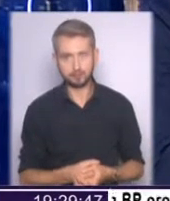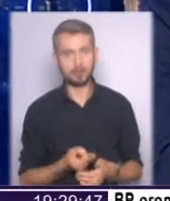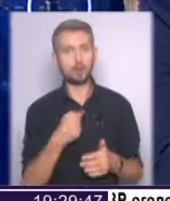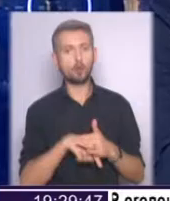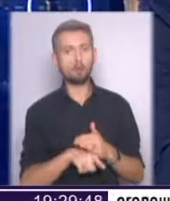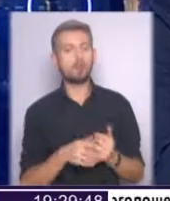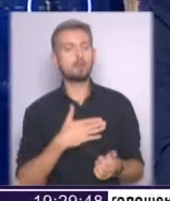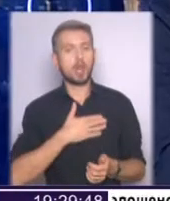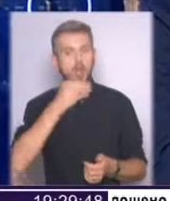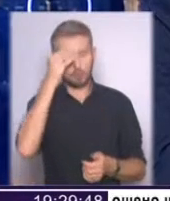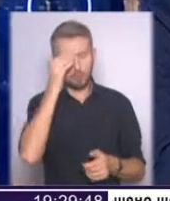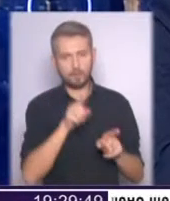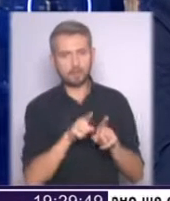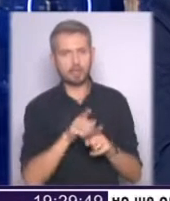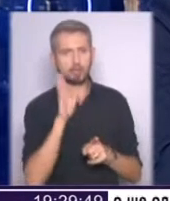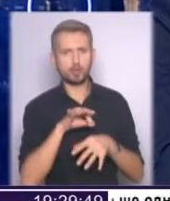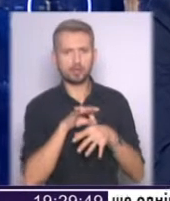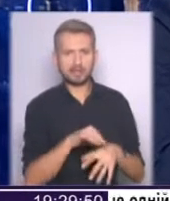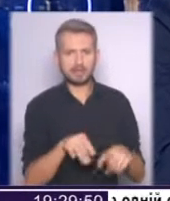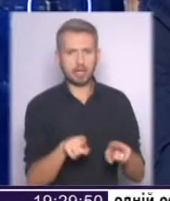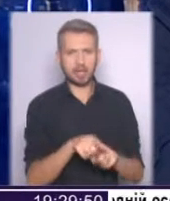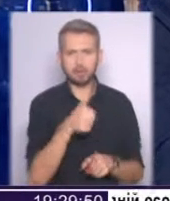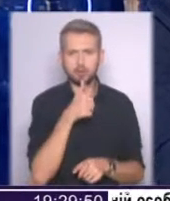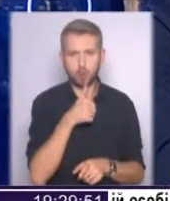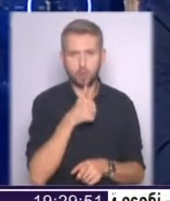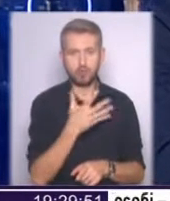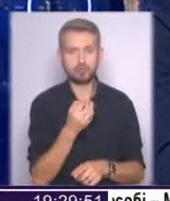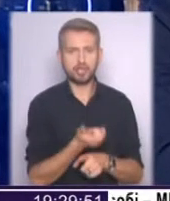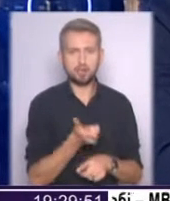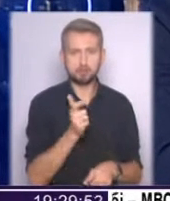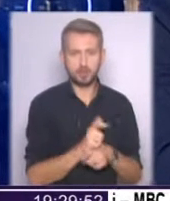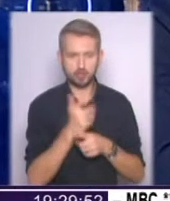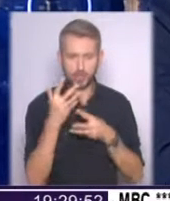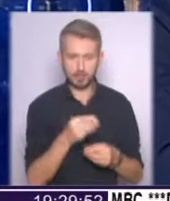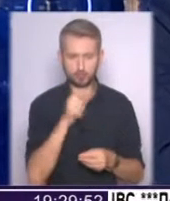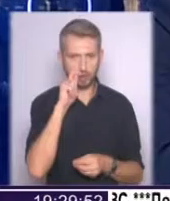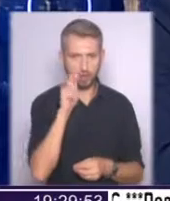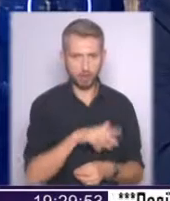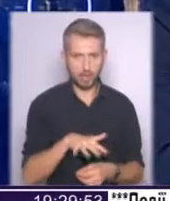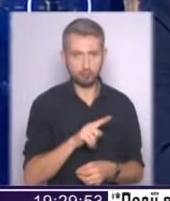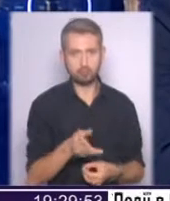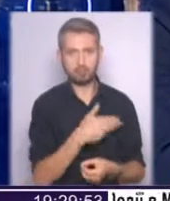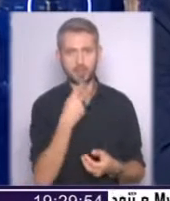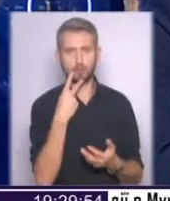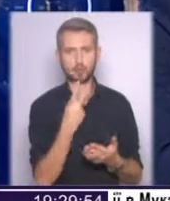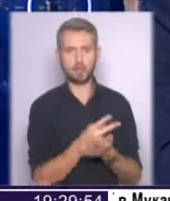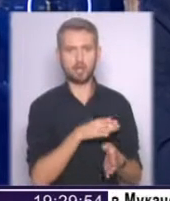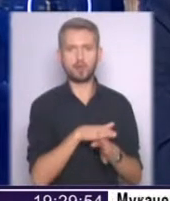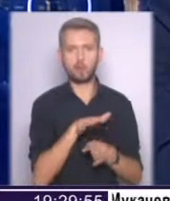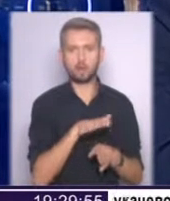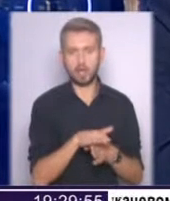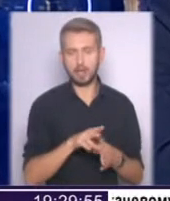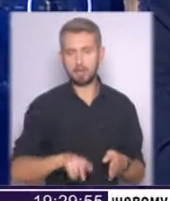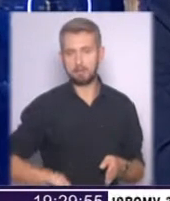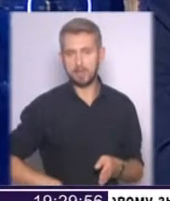як на мене, все-таки будуть вестись такі спроби ще більше тиснути на Україну, щоб ми демонстрували виконання